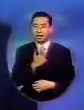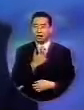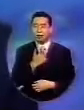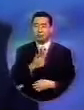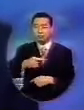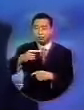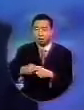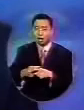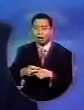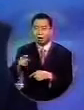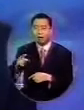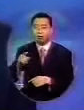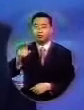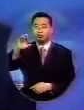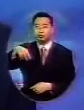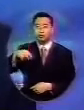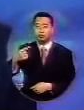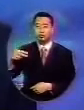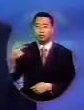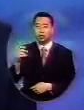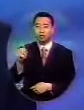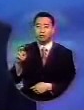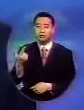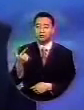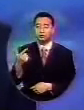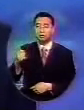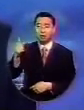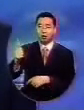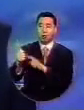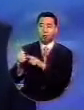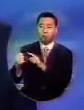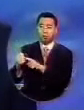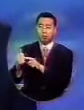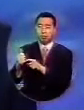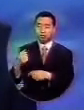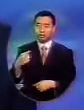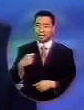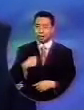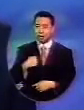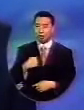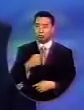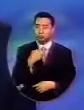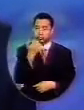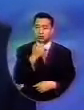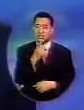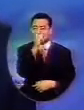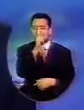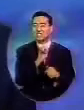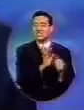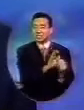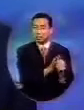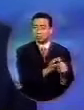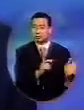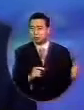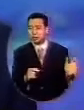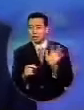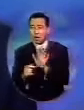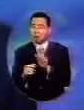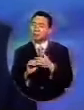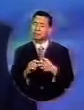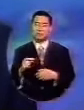그런데 프로그램 MC인 윤도현 씨가 저와 이회창 후보를 지지하는 개그맨이 나오면 본인이